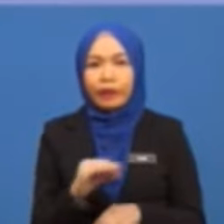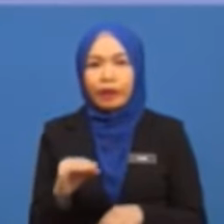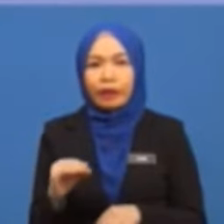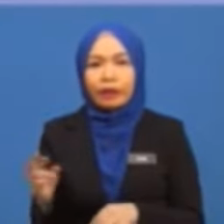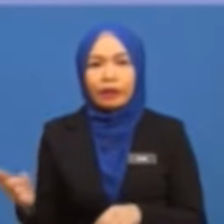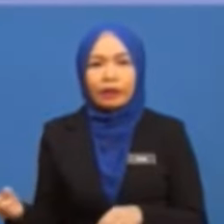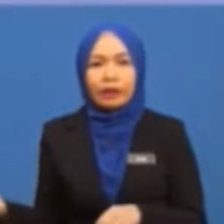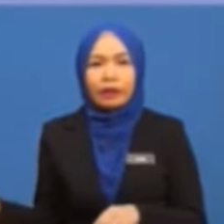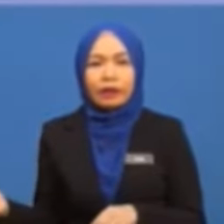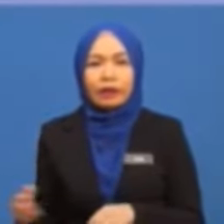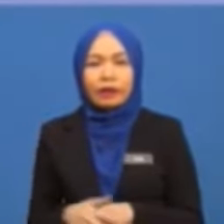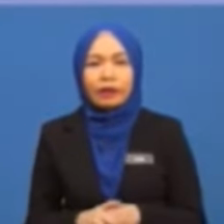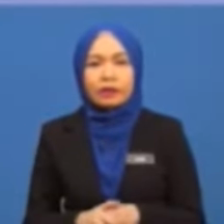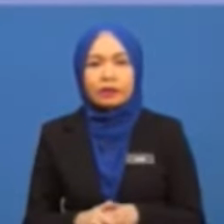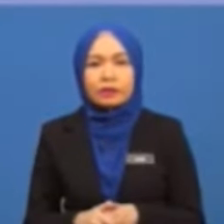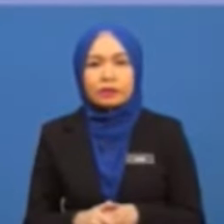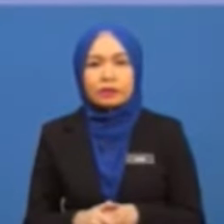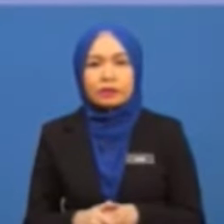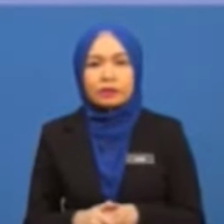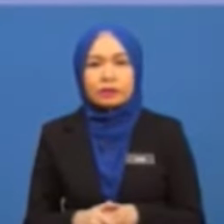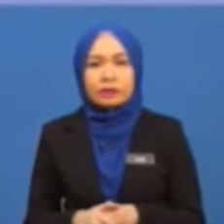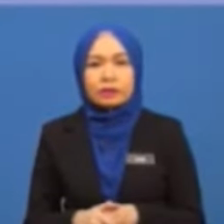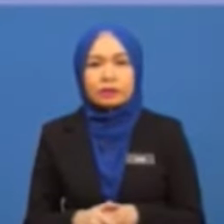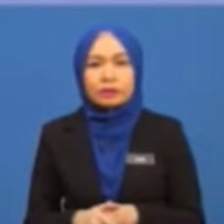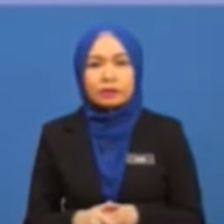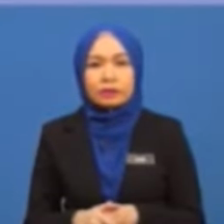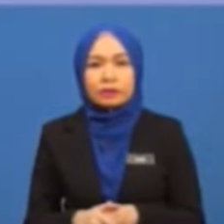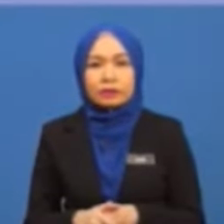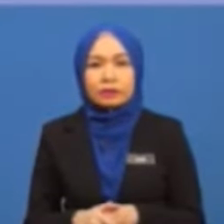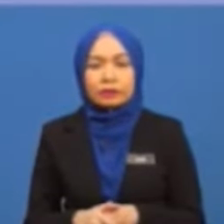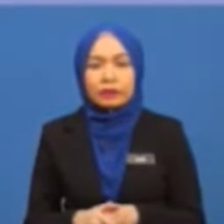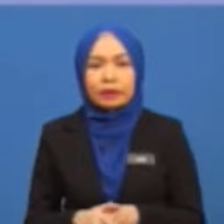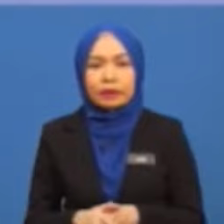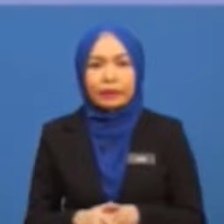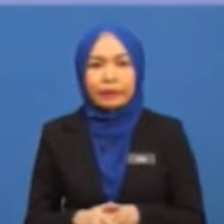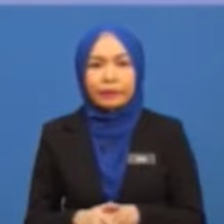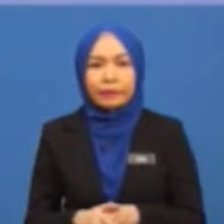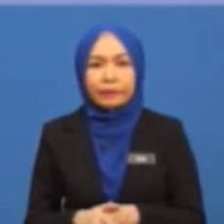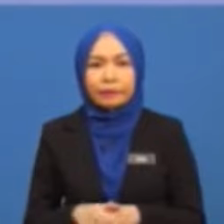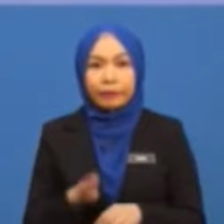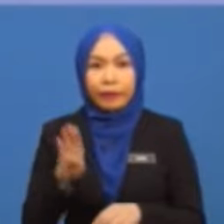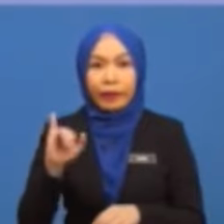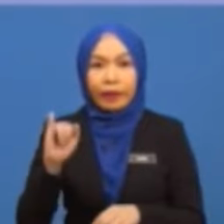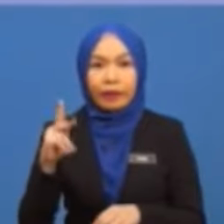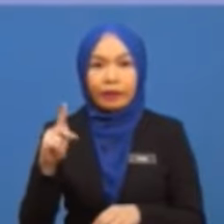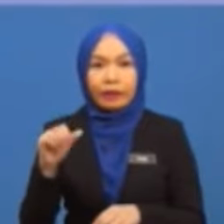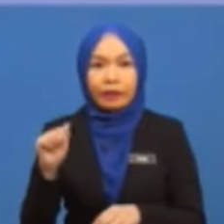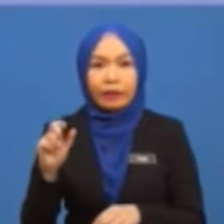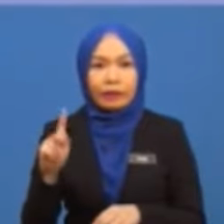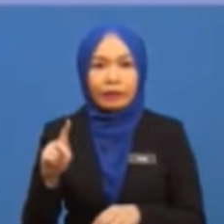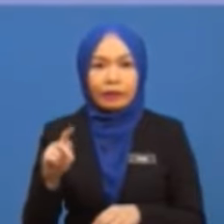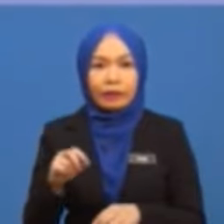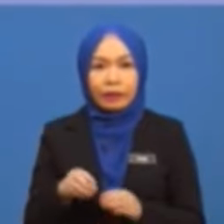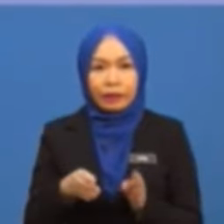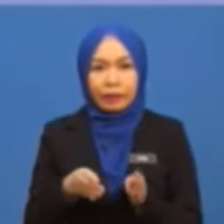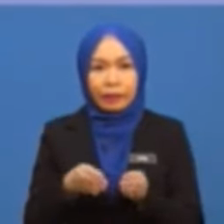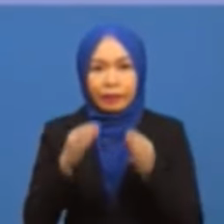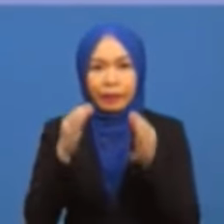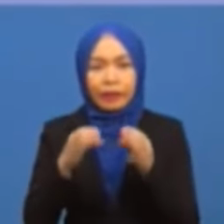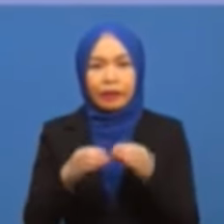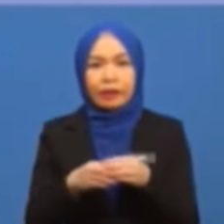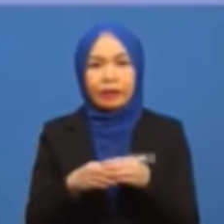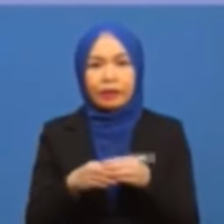Radas: bika 100 senter padu, silinder penyukat dan meter pH.